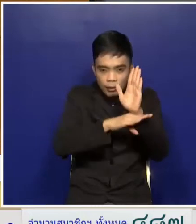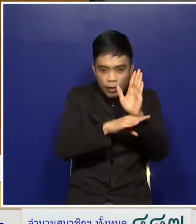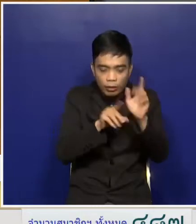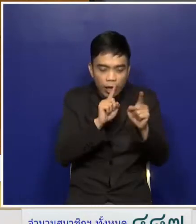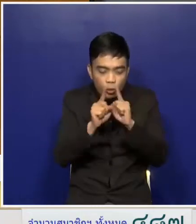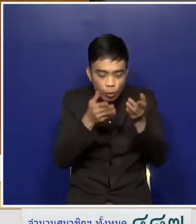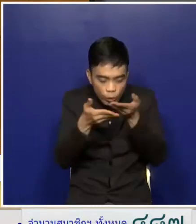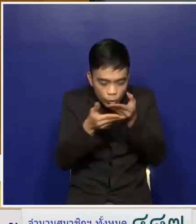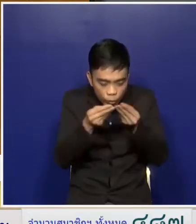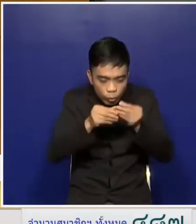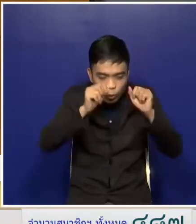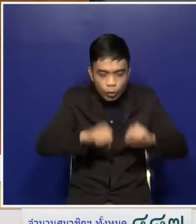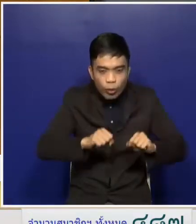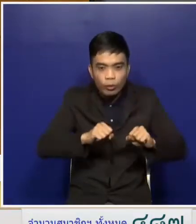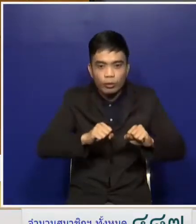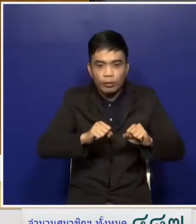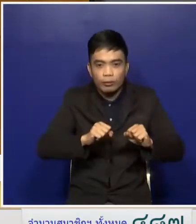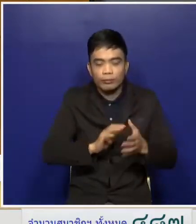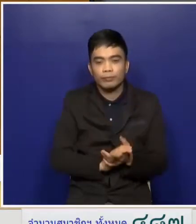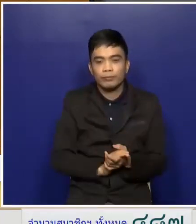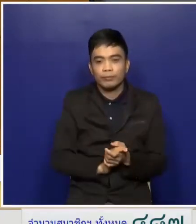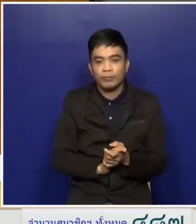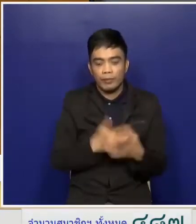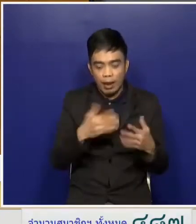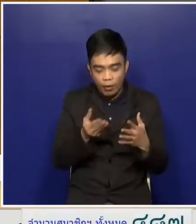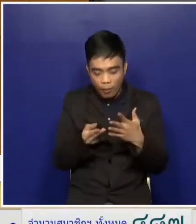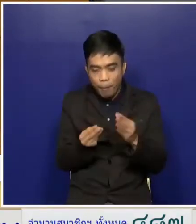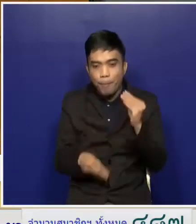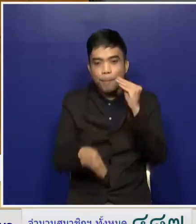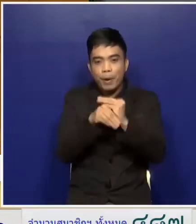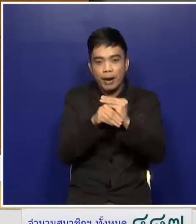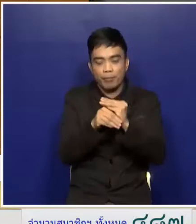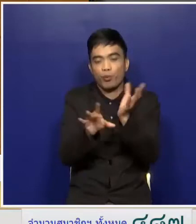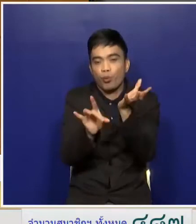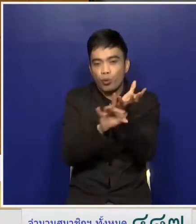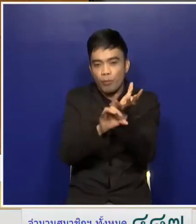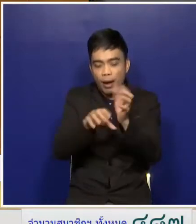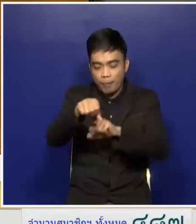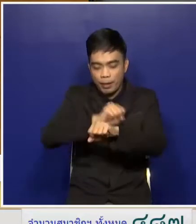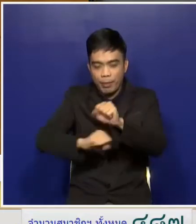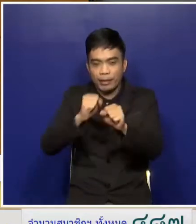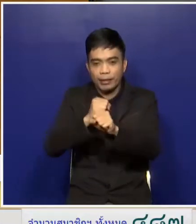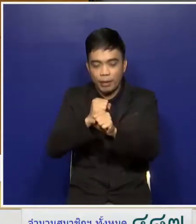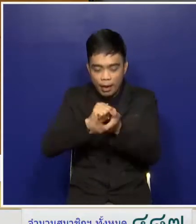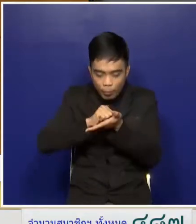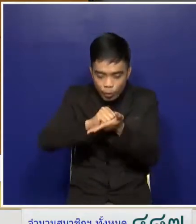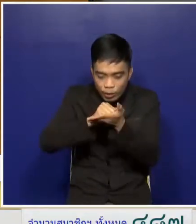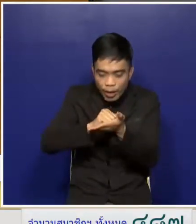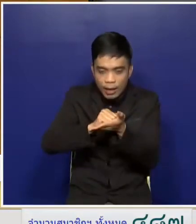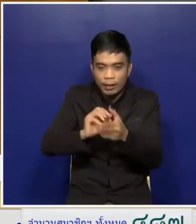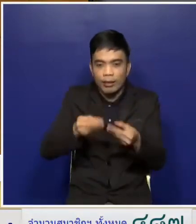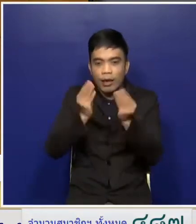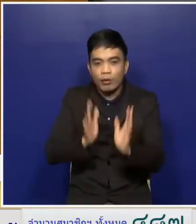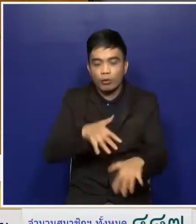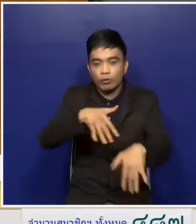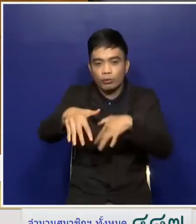กครองมาใช้ด้วยนะครับนอกจากนี้กได้มการยกระดับคณภาพการปิิบัิงานและการให้บริการประชายชนใน